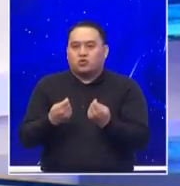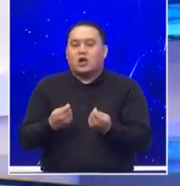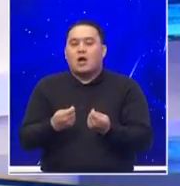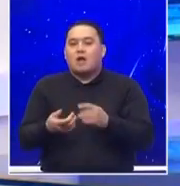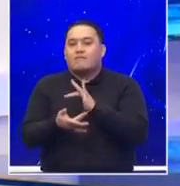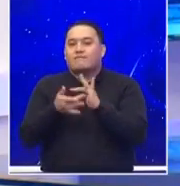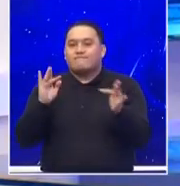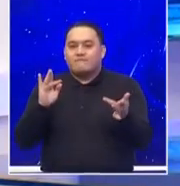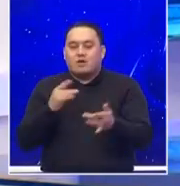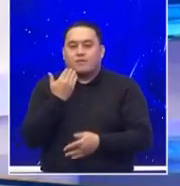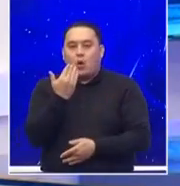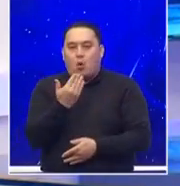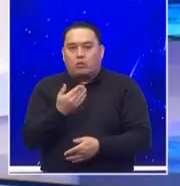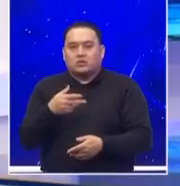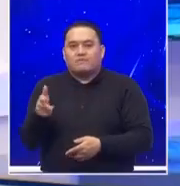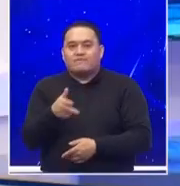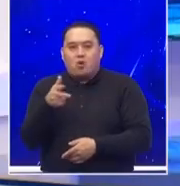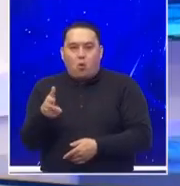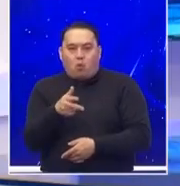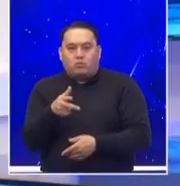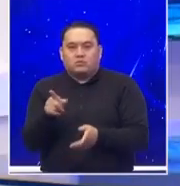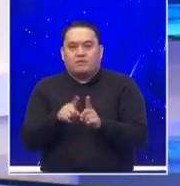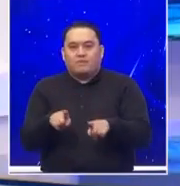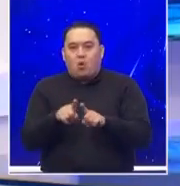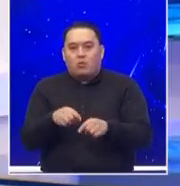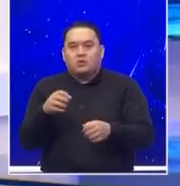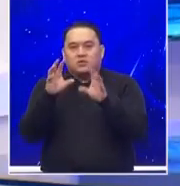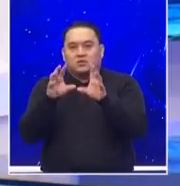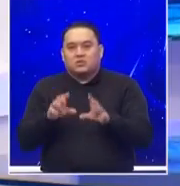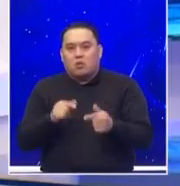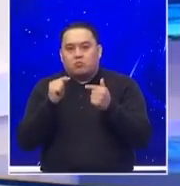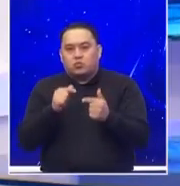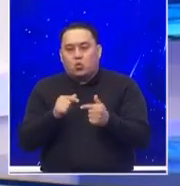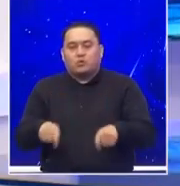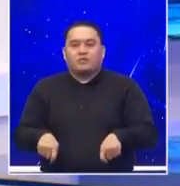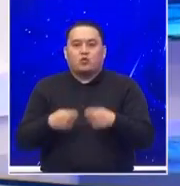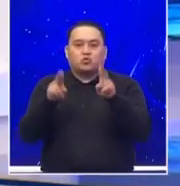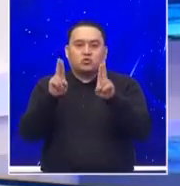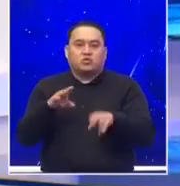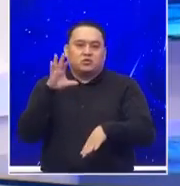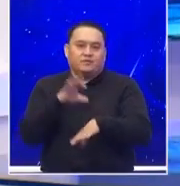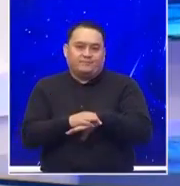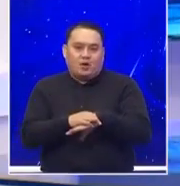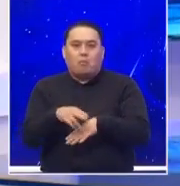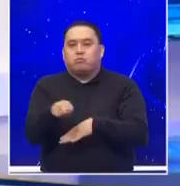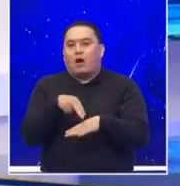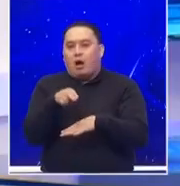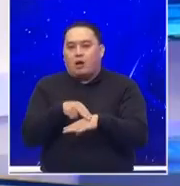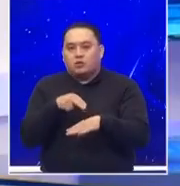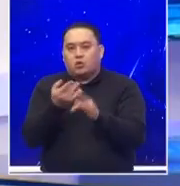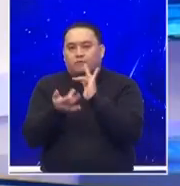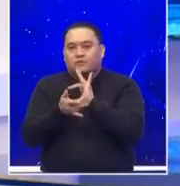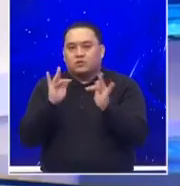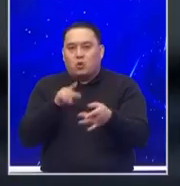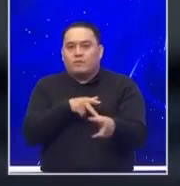әлеуметтік желіге тарап кетті. Бейнежазбада қоғамдық көлік тізгіншісі заңға қайшы бағыты түсіп қалыпты. Облыстық полицейлер мұны әлеуметтік